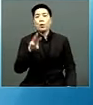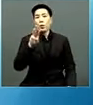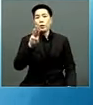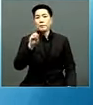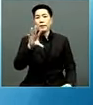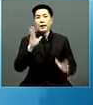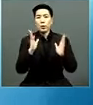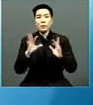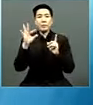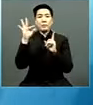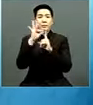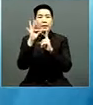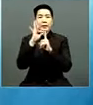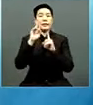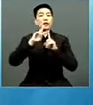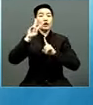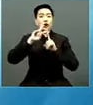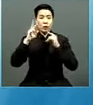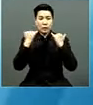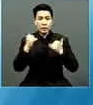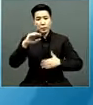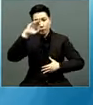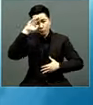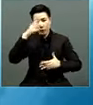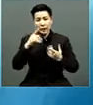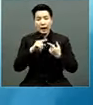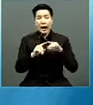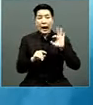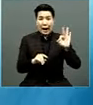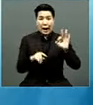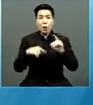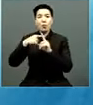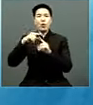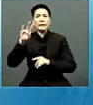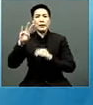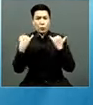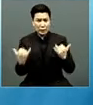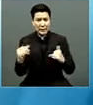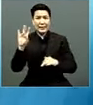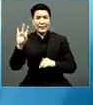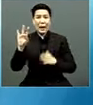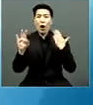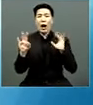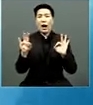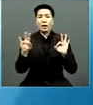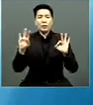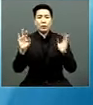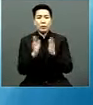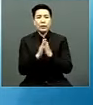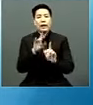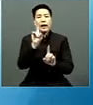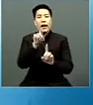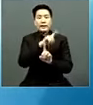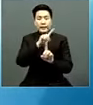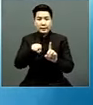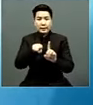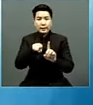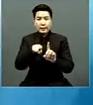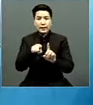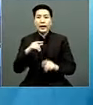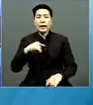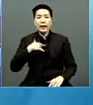คนปากีสถานรองลงมานะครับ9เดิมแล้วบวกกับ7ในวันนี้นะครับแล้วก็อังกฤษนะครับกับ